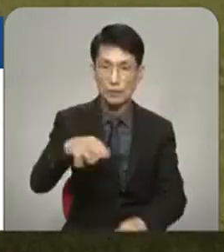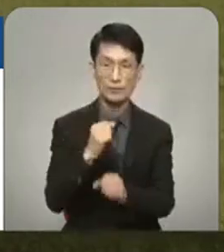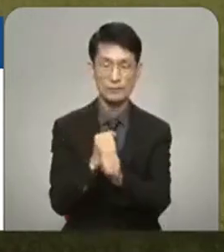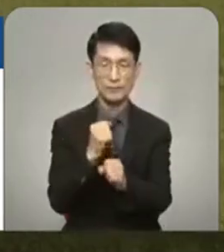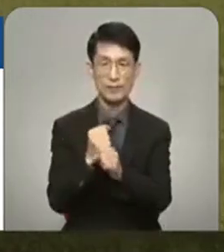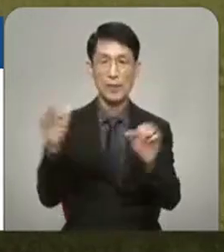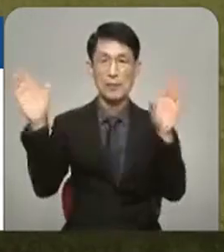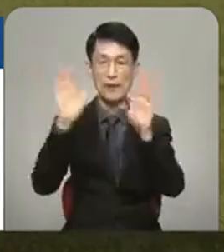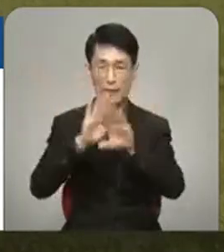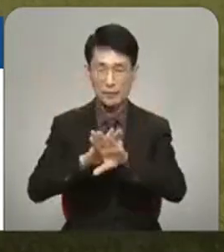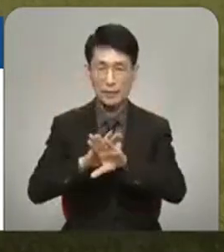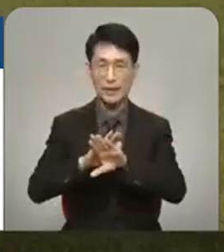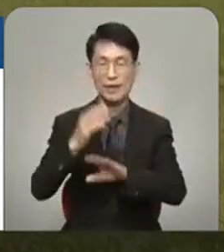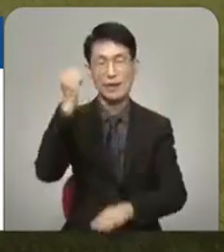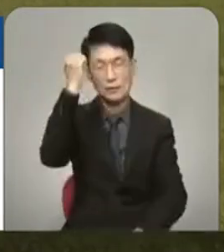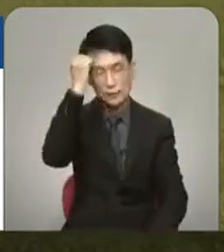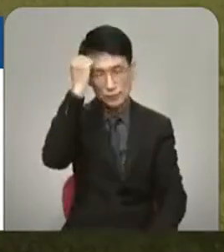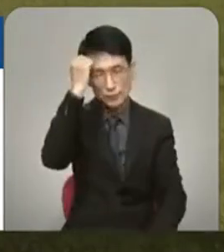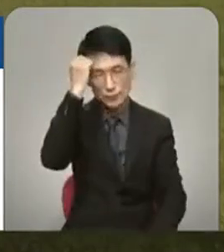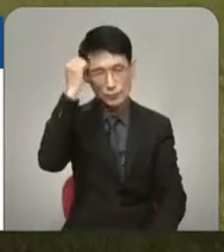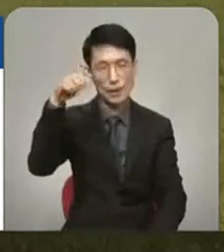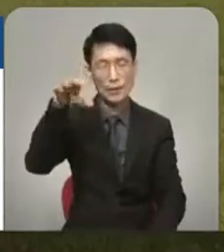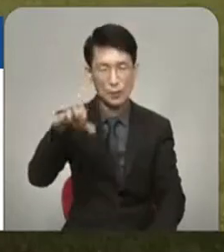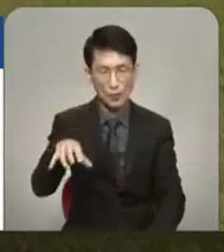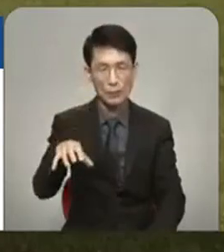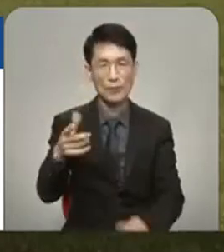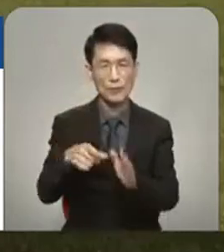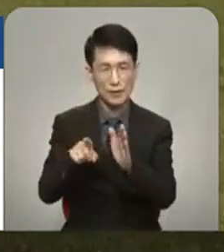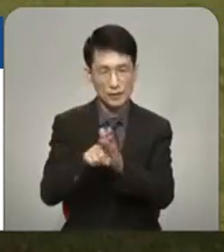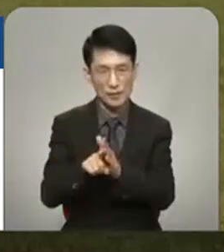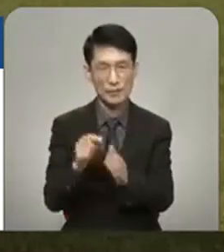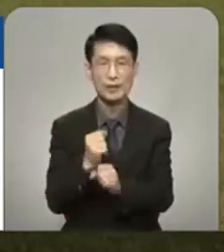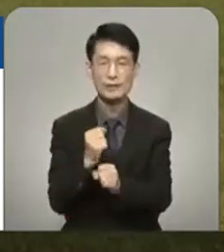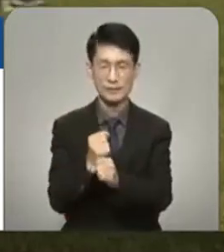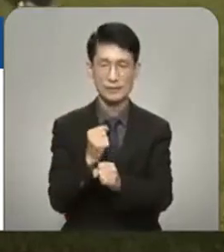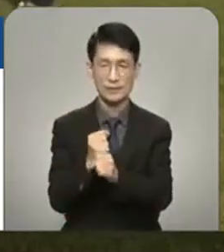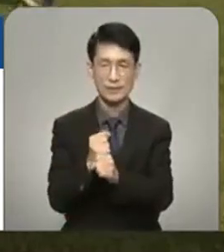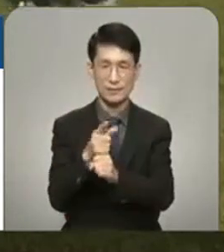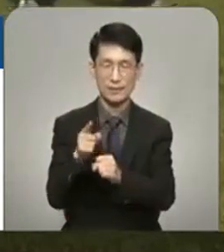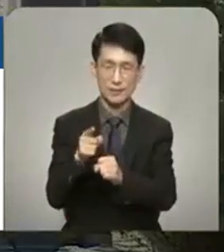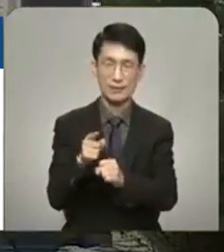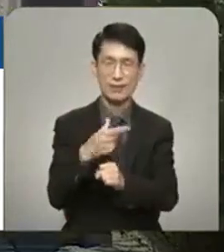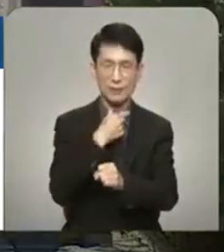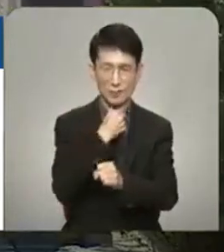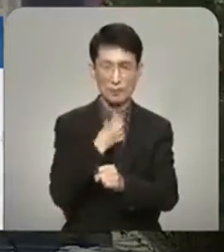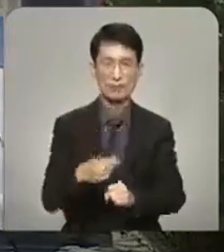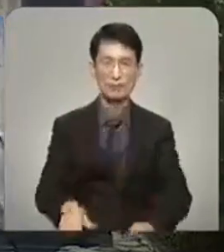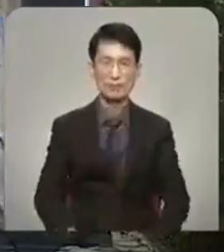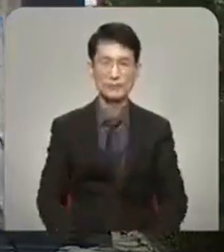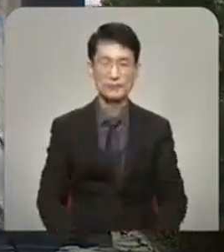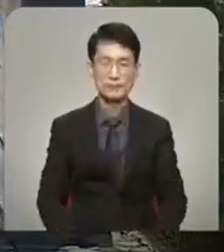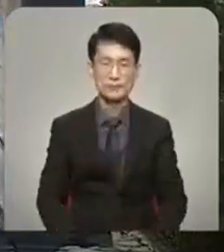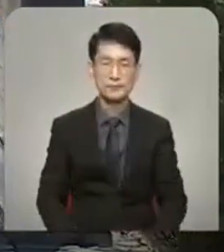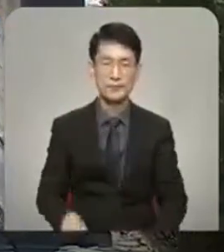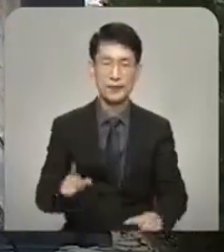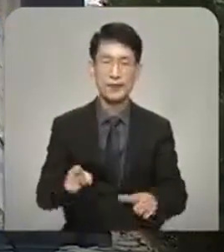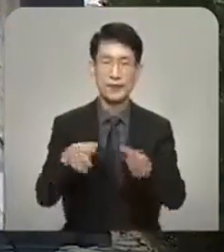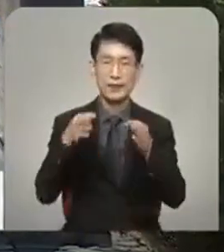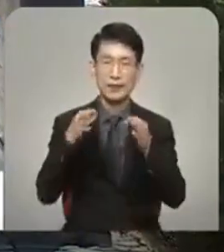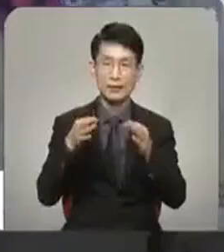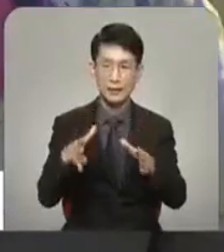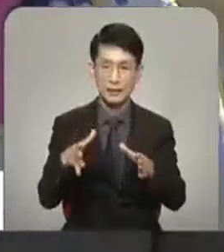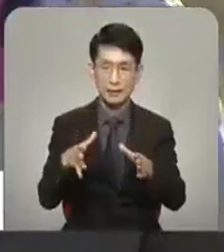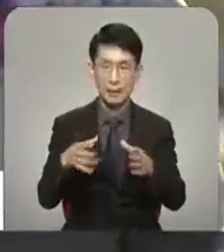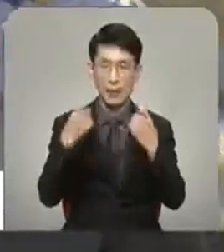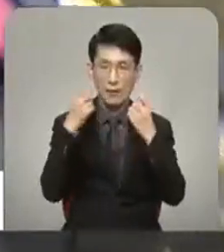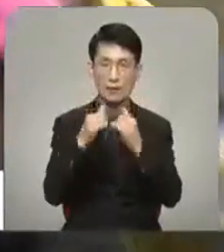밤에는 사람들이 관광객들이 숙소로 이용할 수 있도록 해서 또 그런 걸 좀 만들었으면 하는. 지역민들은 투자 확대를 통해